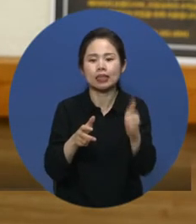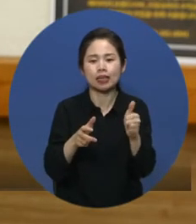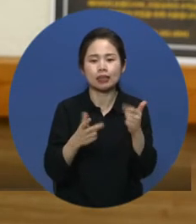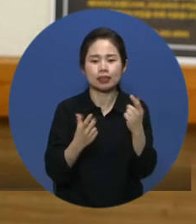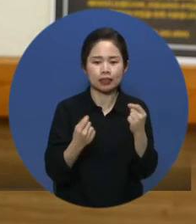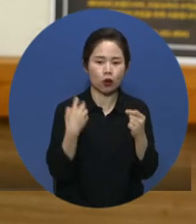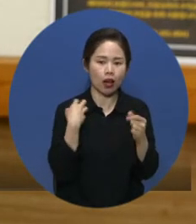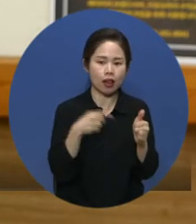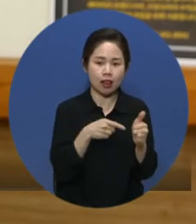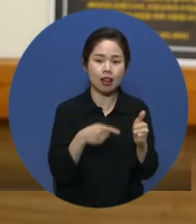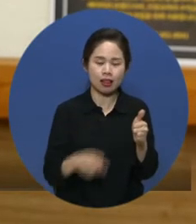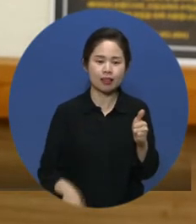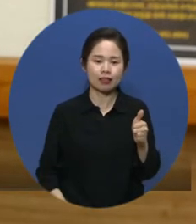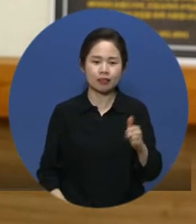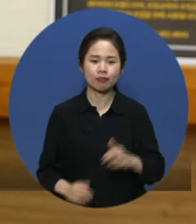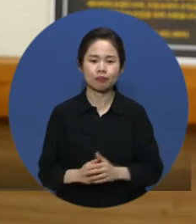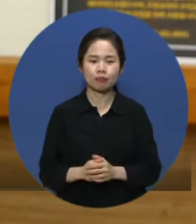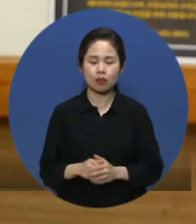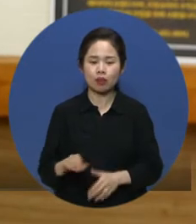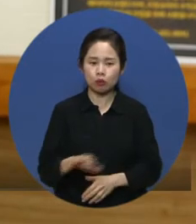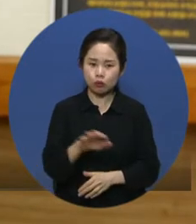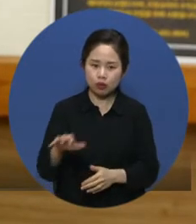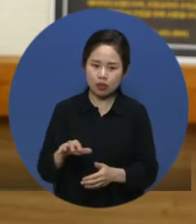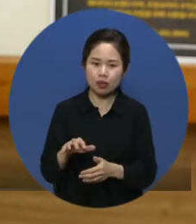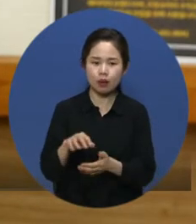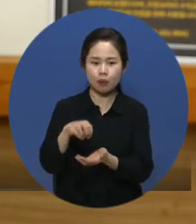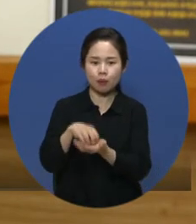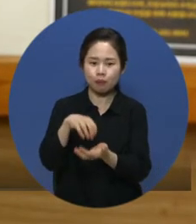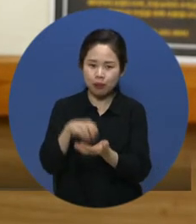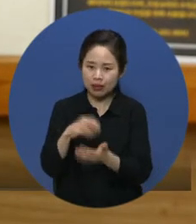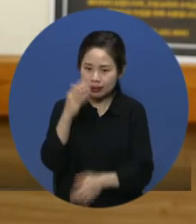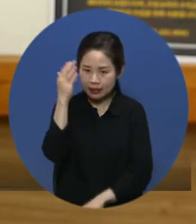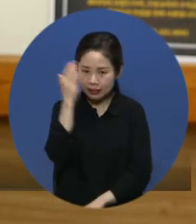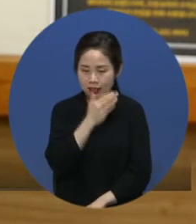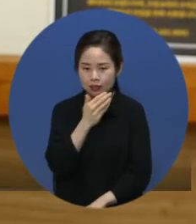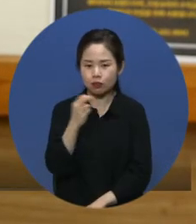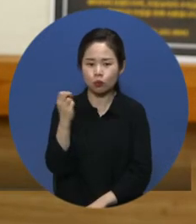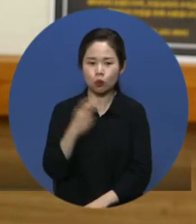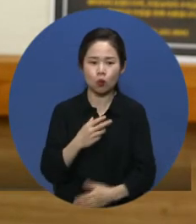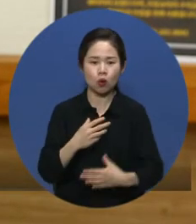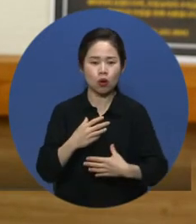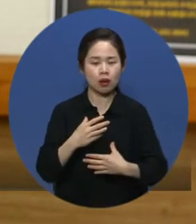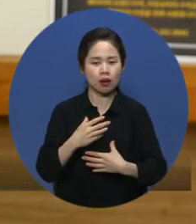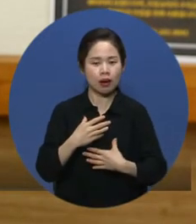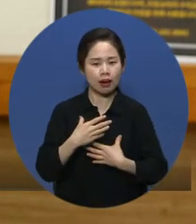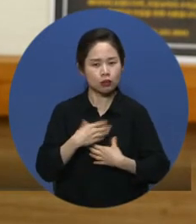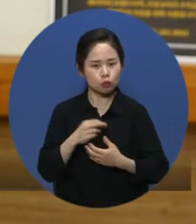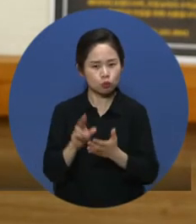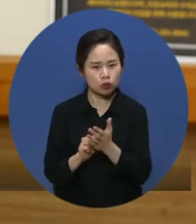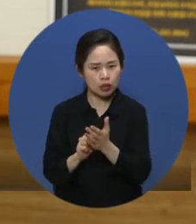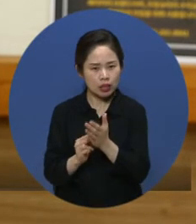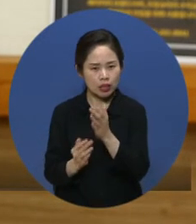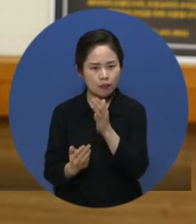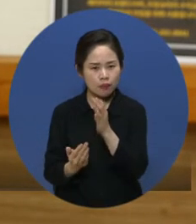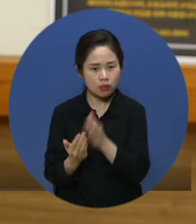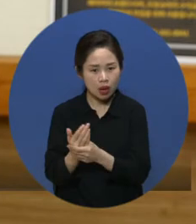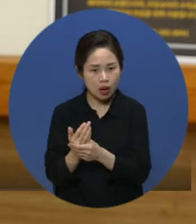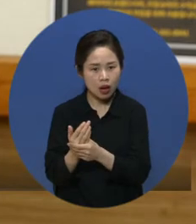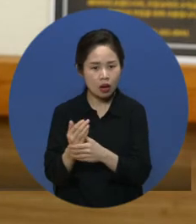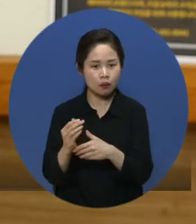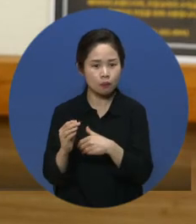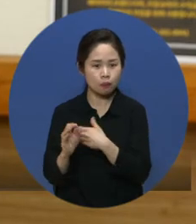저희들이 식품 위생이나 안전상 문제가 발생되었다고 생각되면